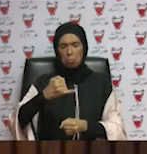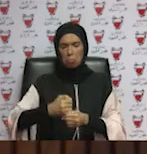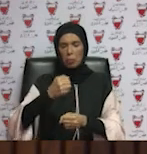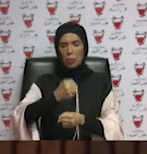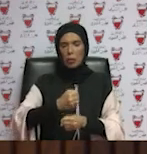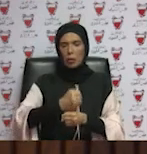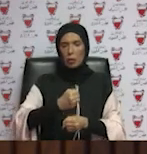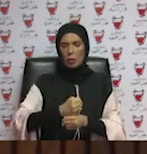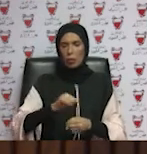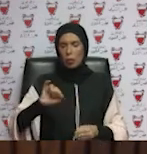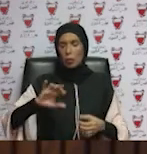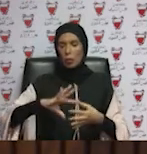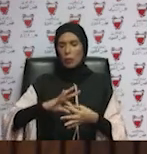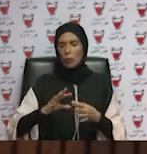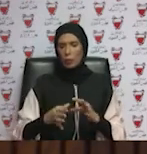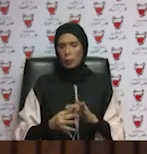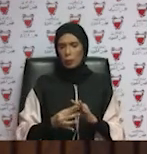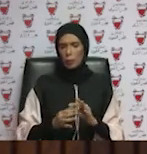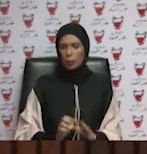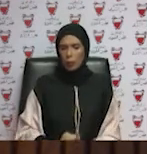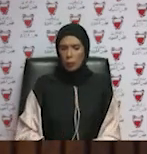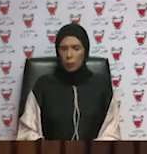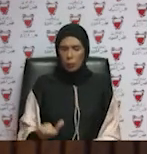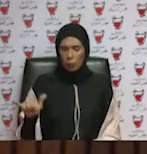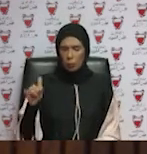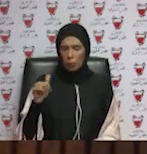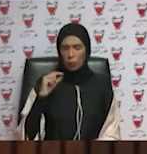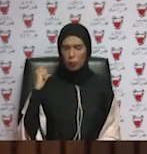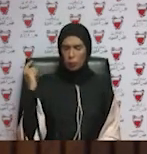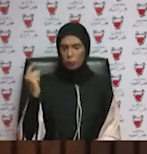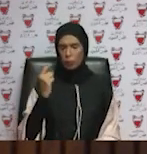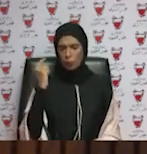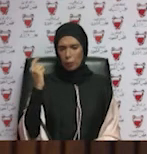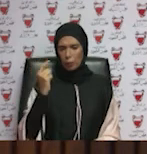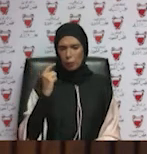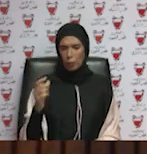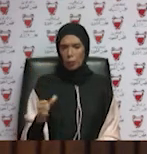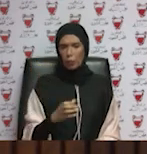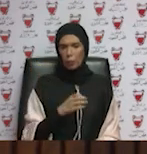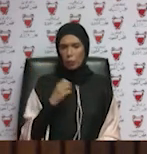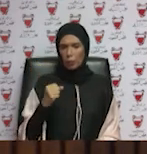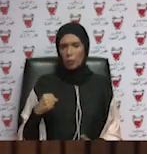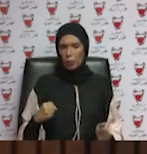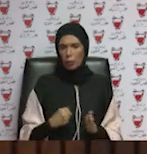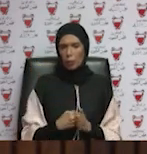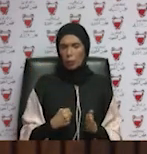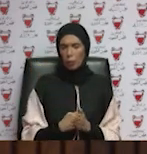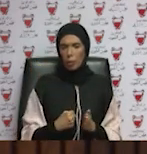من المؤسسات الطبية العربية والدولية والحصول على شهادة